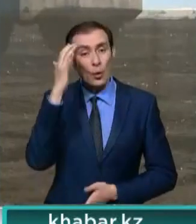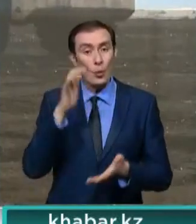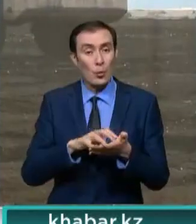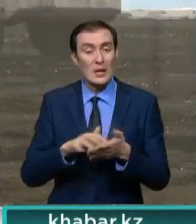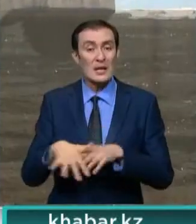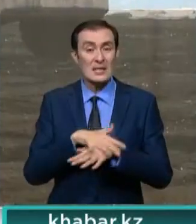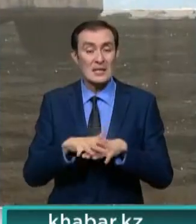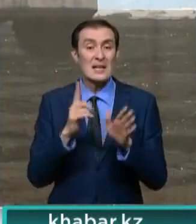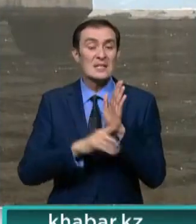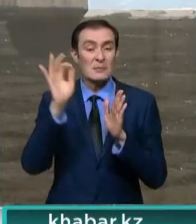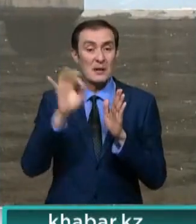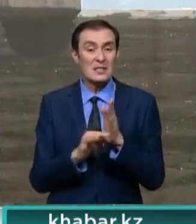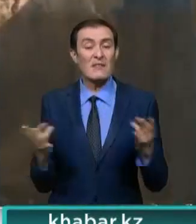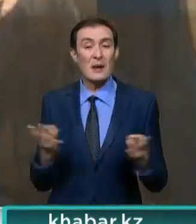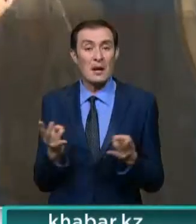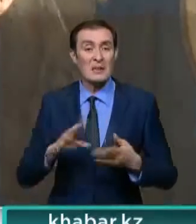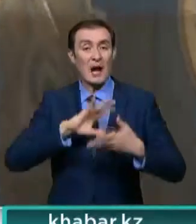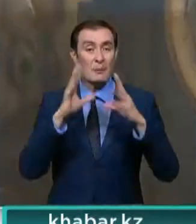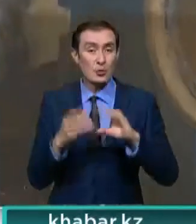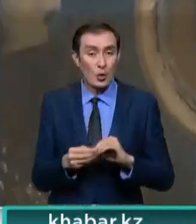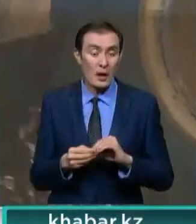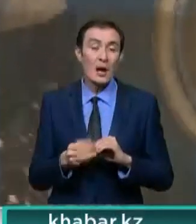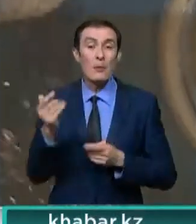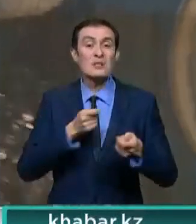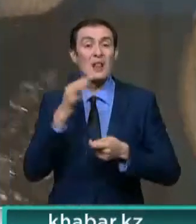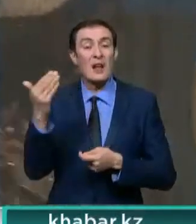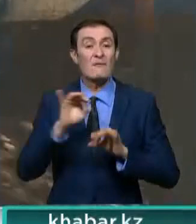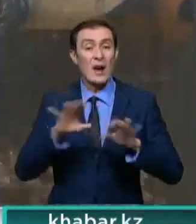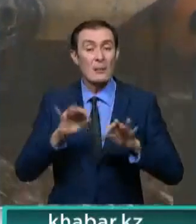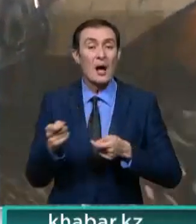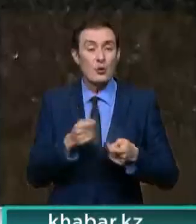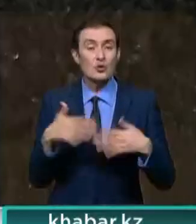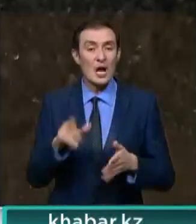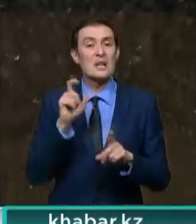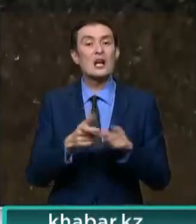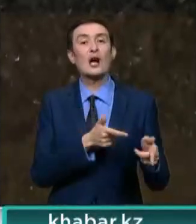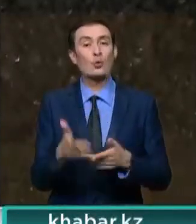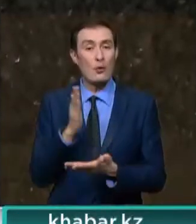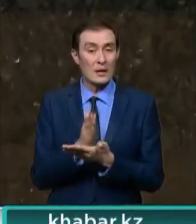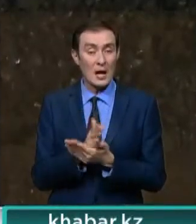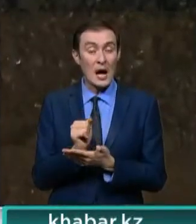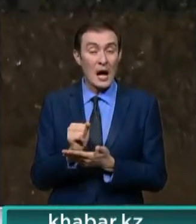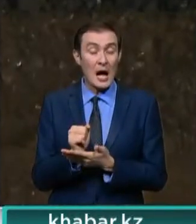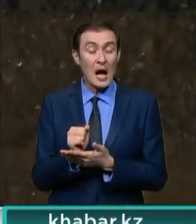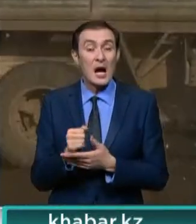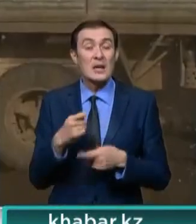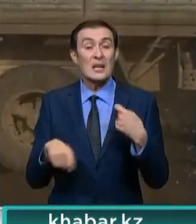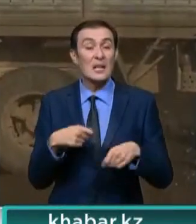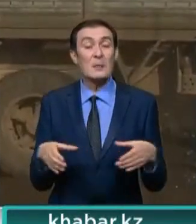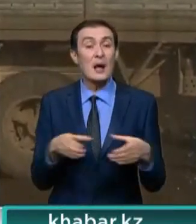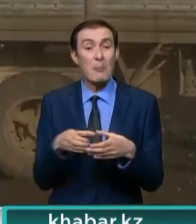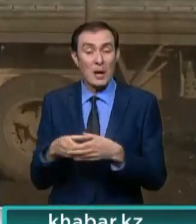для населения. 70% от необходимого объема, по словам акима области, уже заготовлено. А с трейдерными компаниями